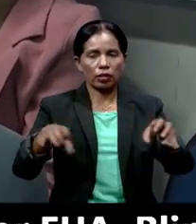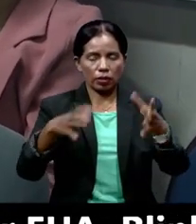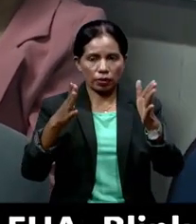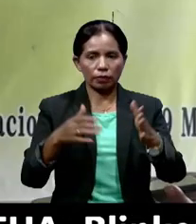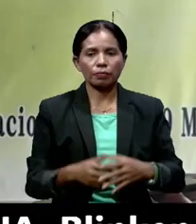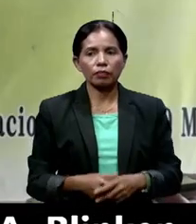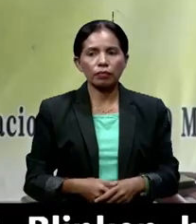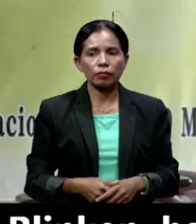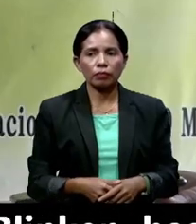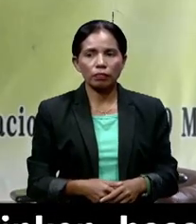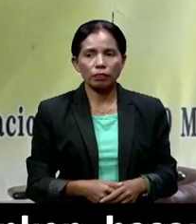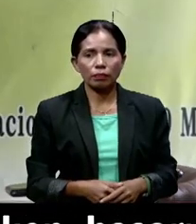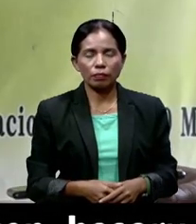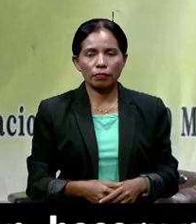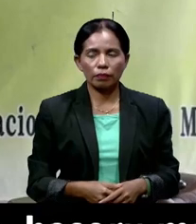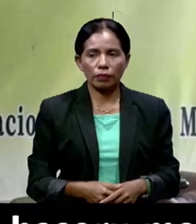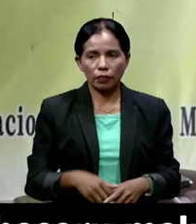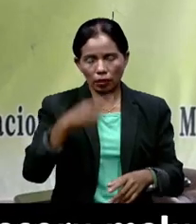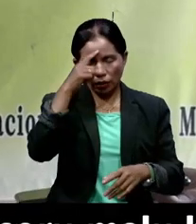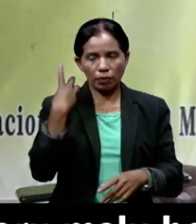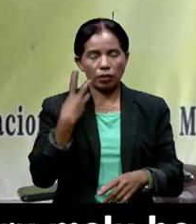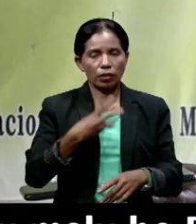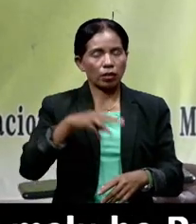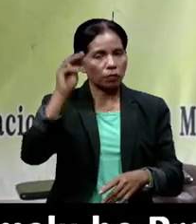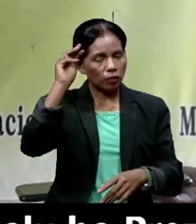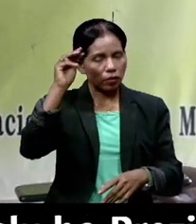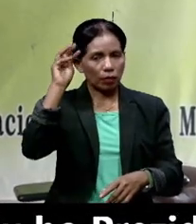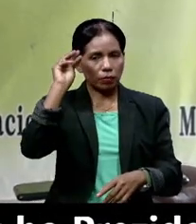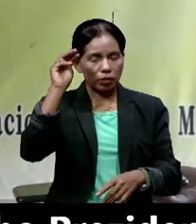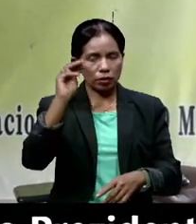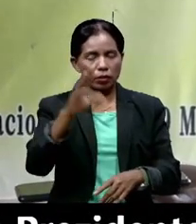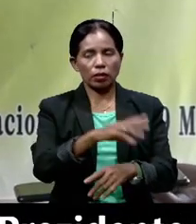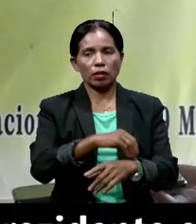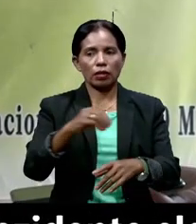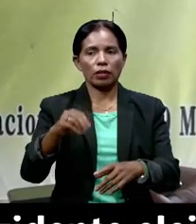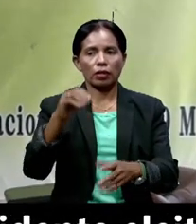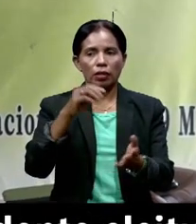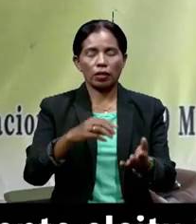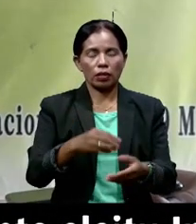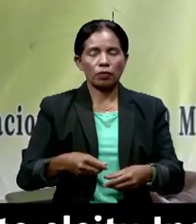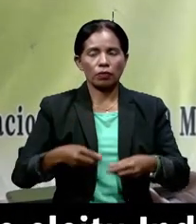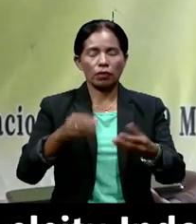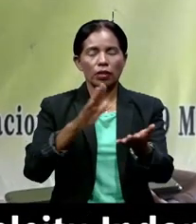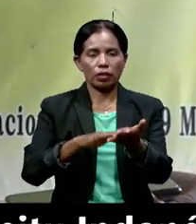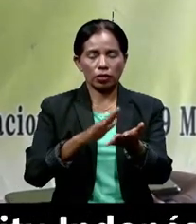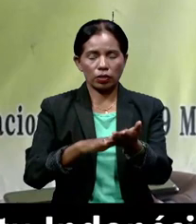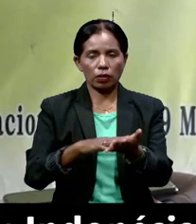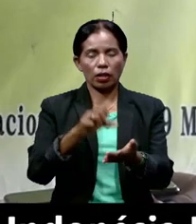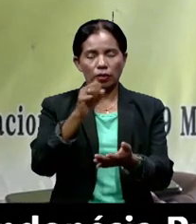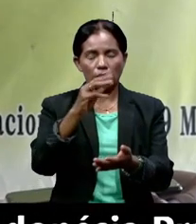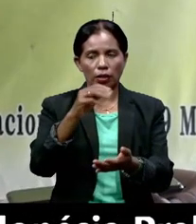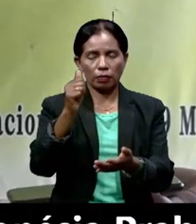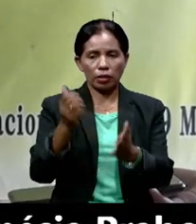Tama itu nih abe. Politik ida Ministério da Educação, né? Kata kita sehatun ida sekolah sekundaria geral, ita sehat